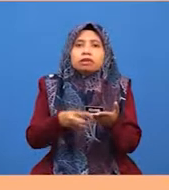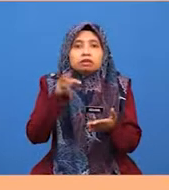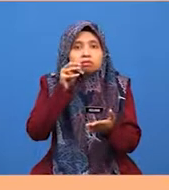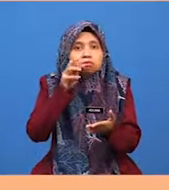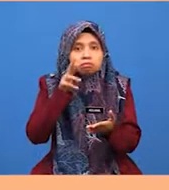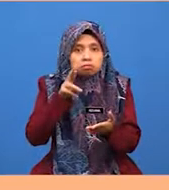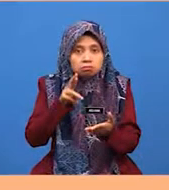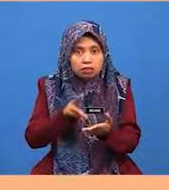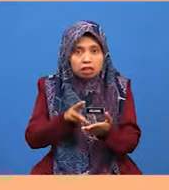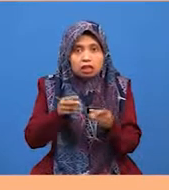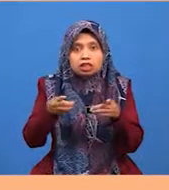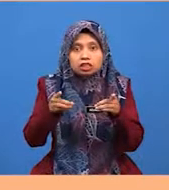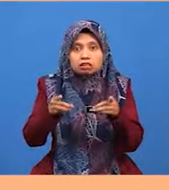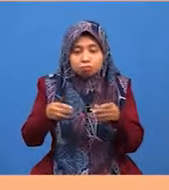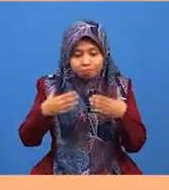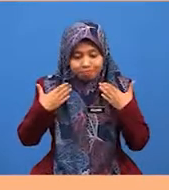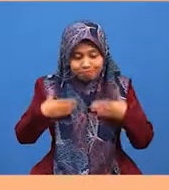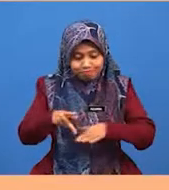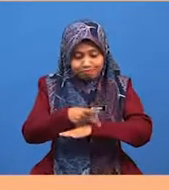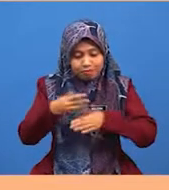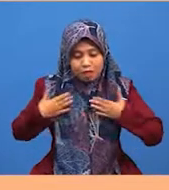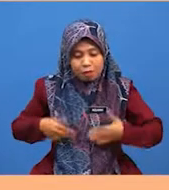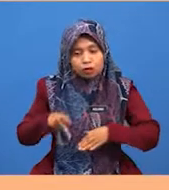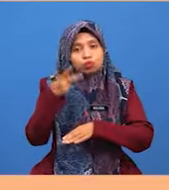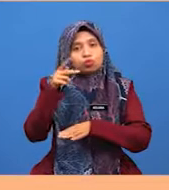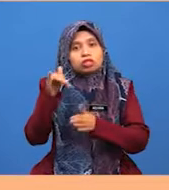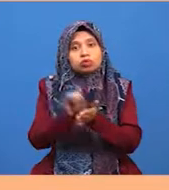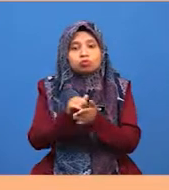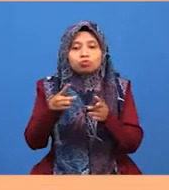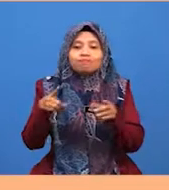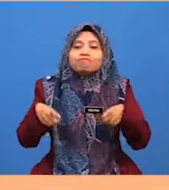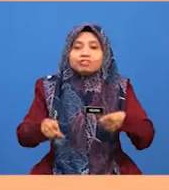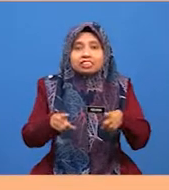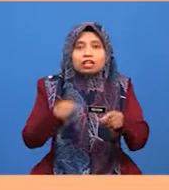Mary yang berbaju kuning itu sedang berjoging.